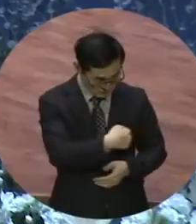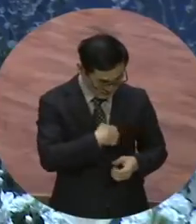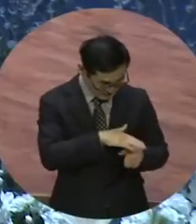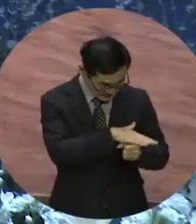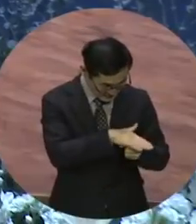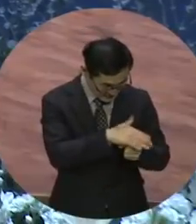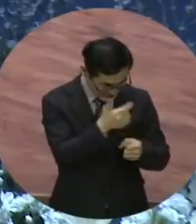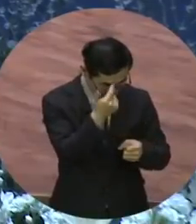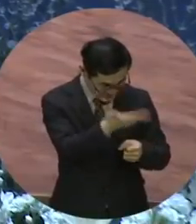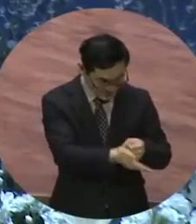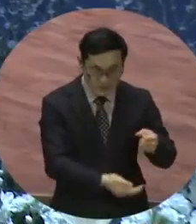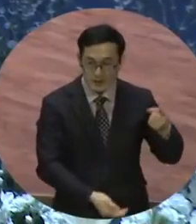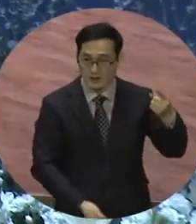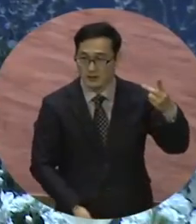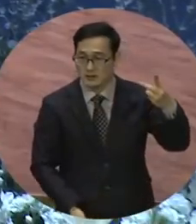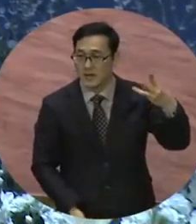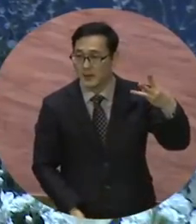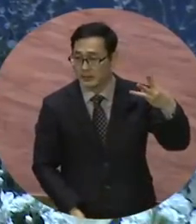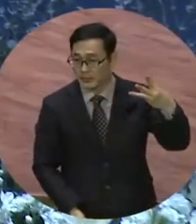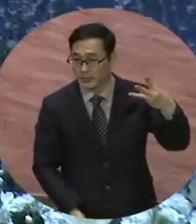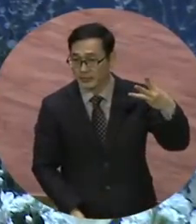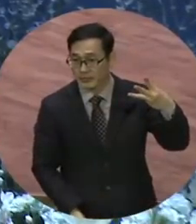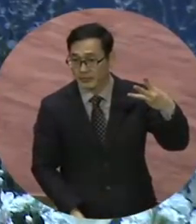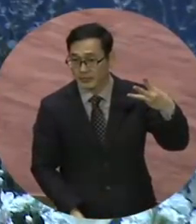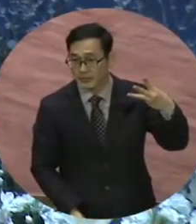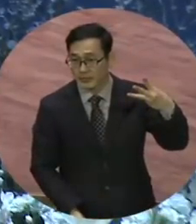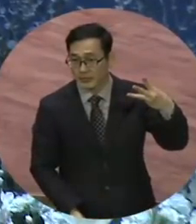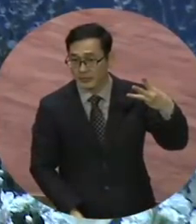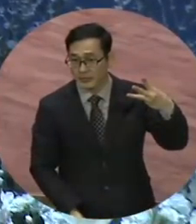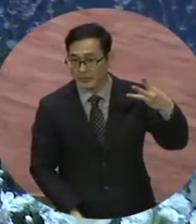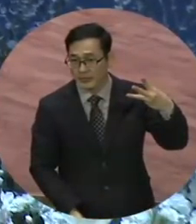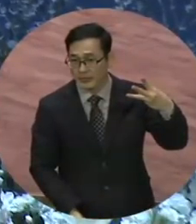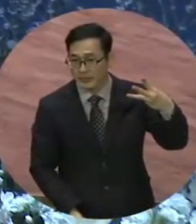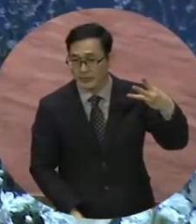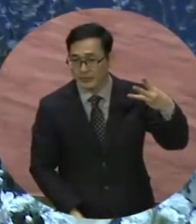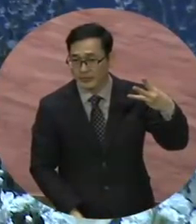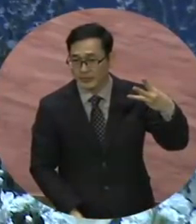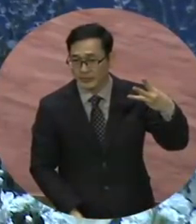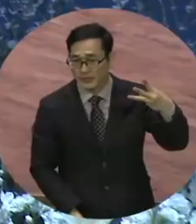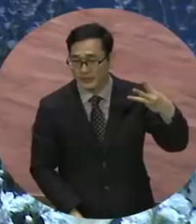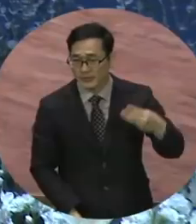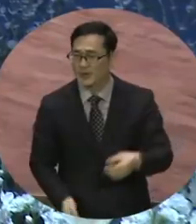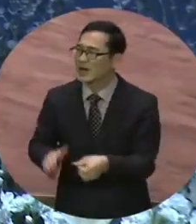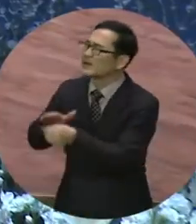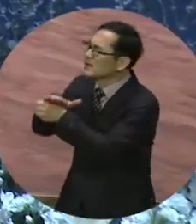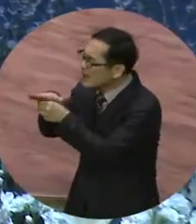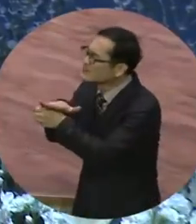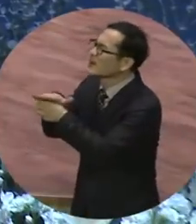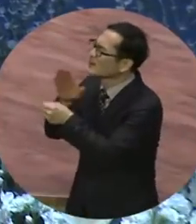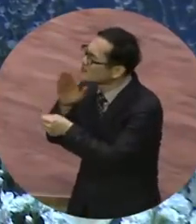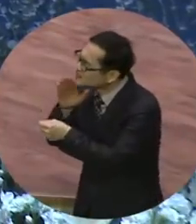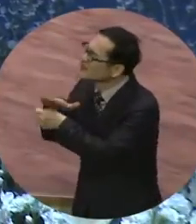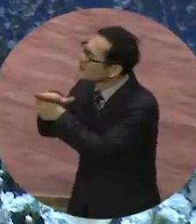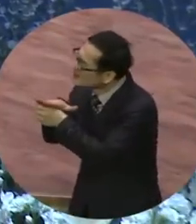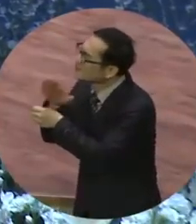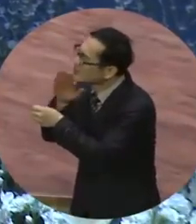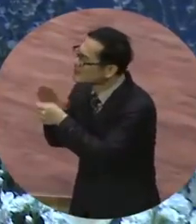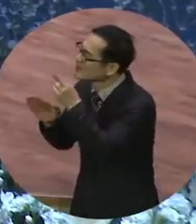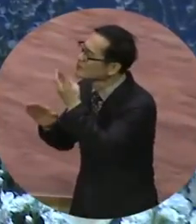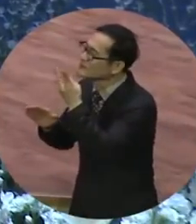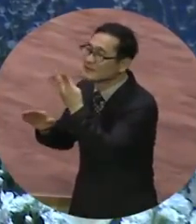질문을 세 번이나 하시고 사랑한다라고 하는 답변을 그렇게 하셨습니다.